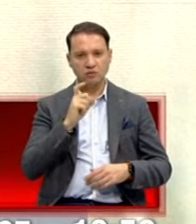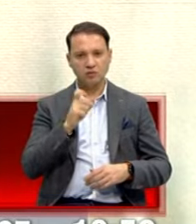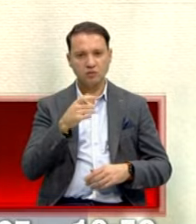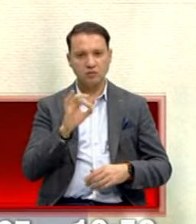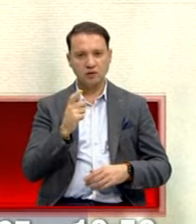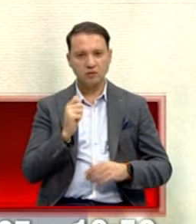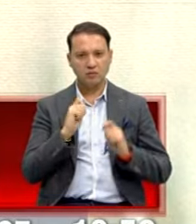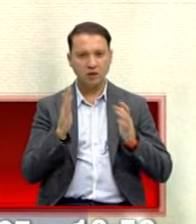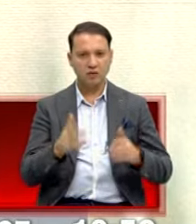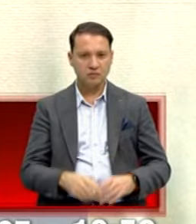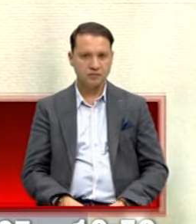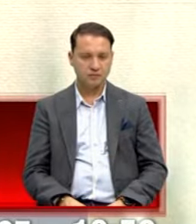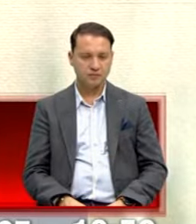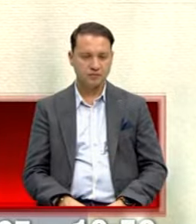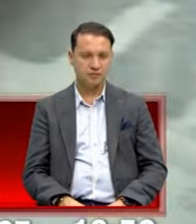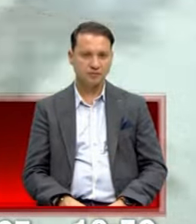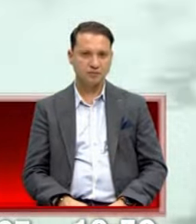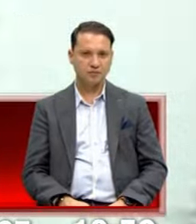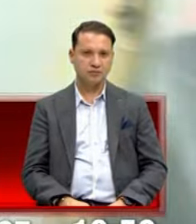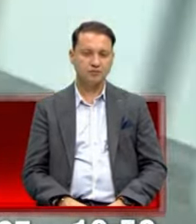90 lira daha pahalı.